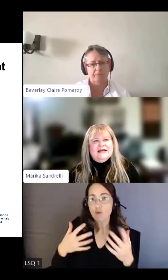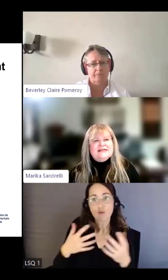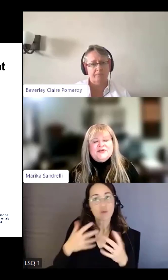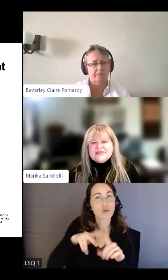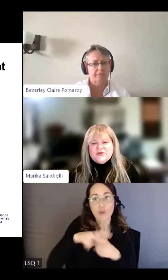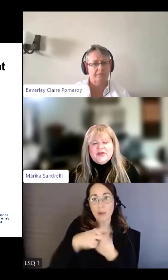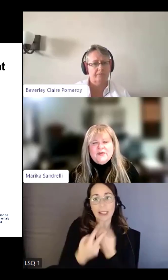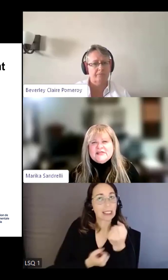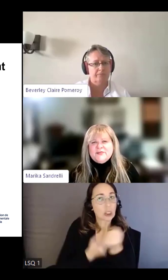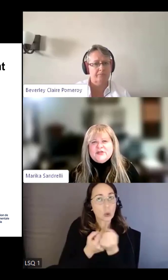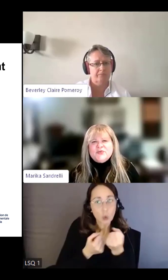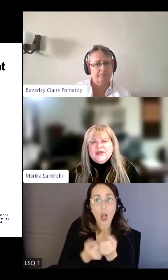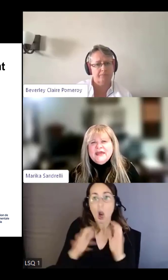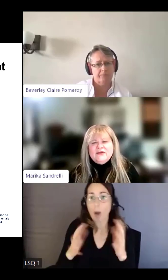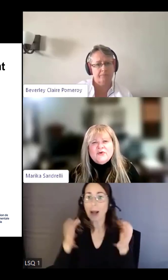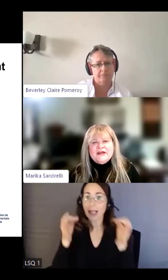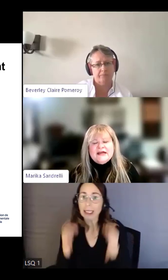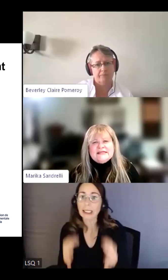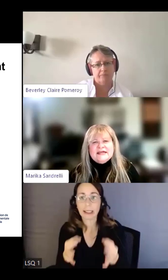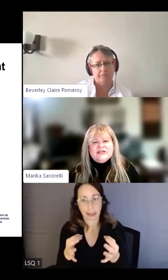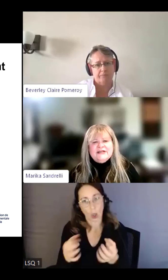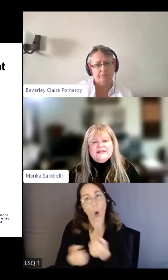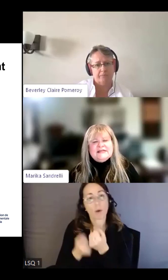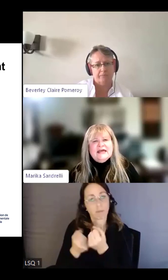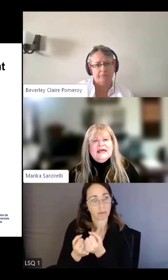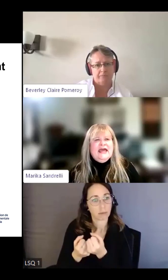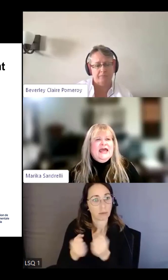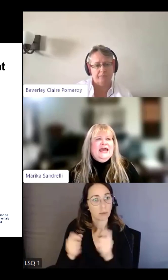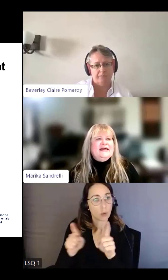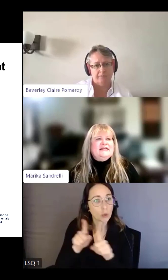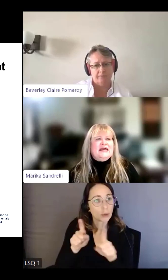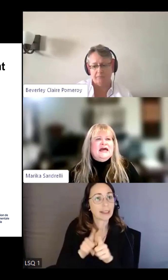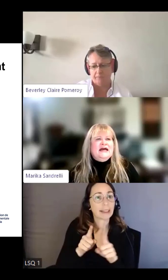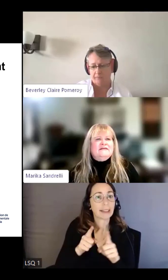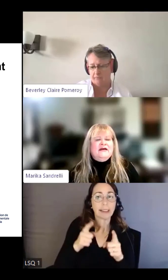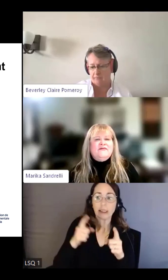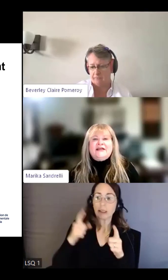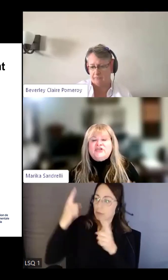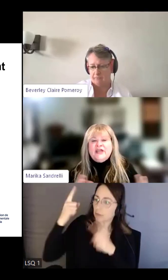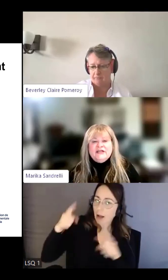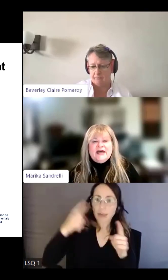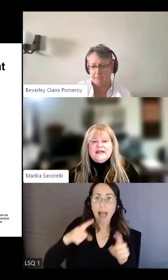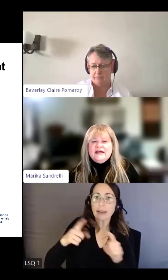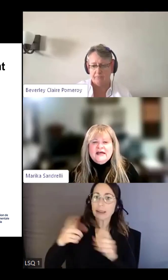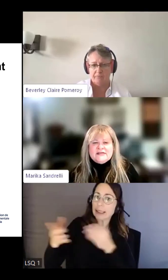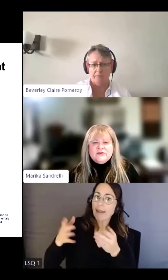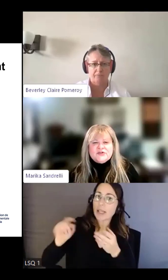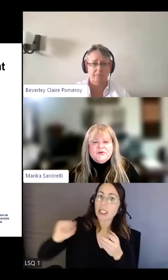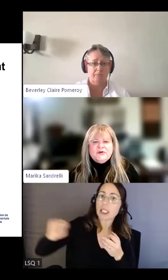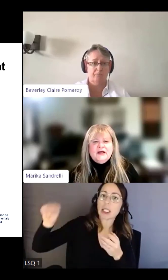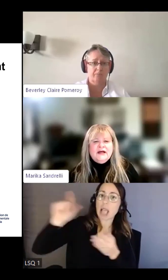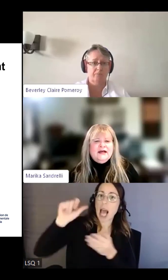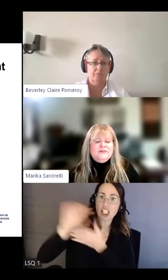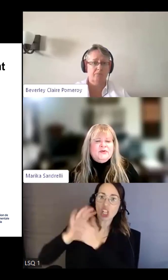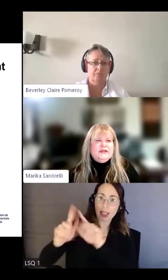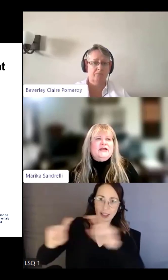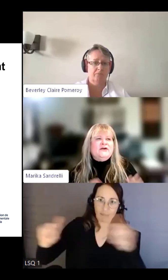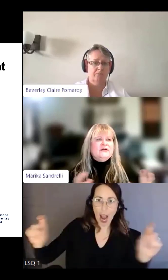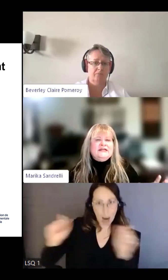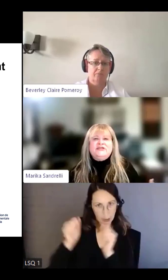service entre les agences et affecter un changement dans les